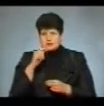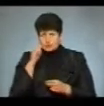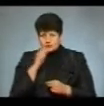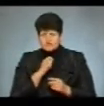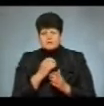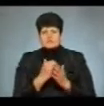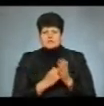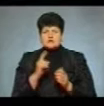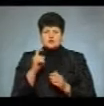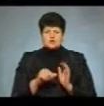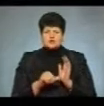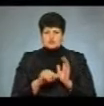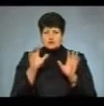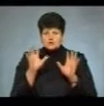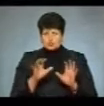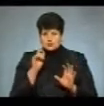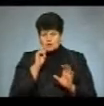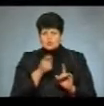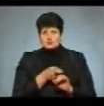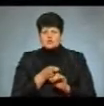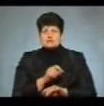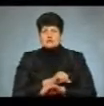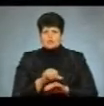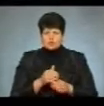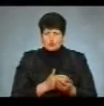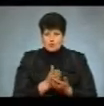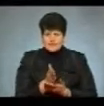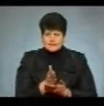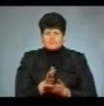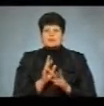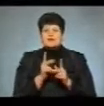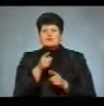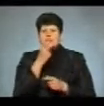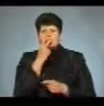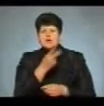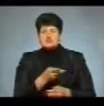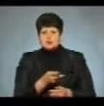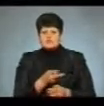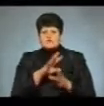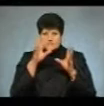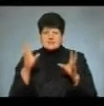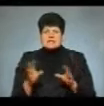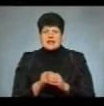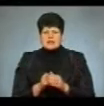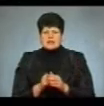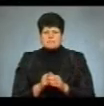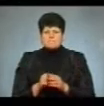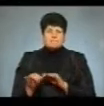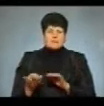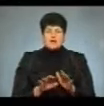статті 106 Конституції, це що стосується зовнішньої політики, як вони бачать взагалі